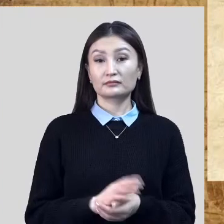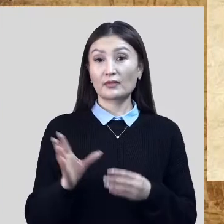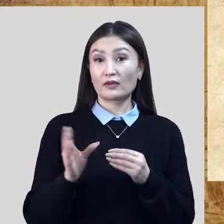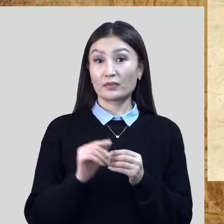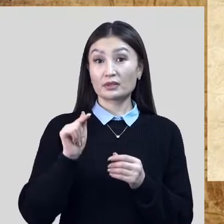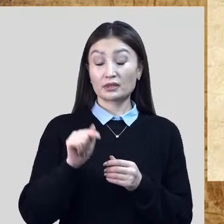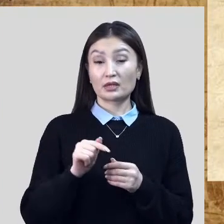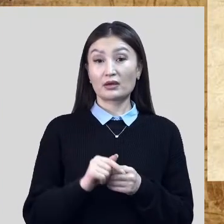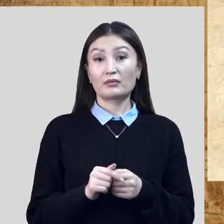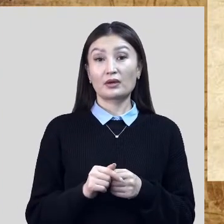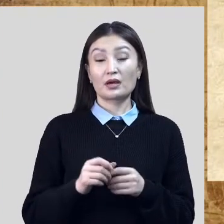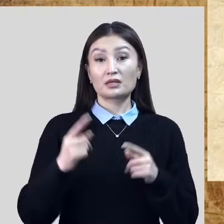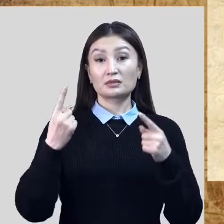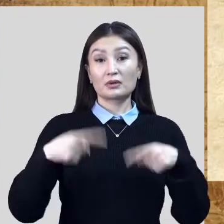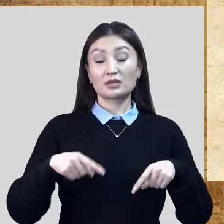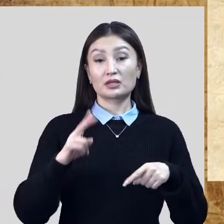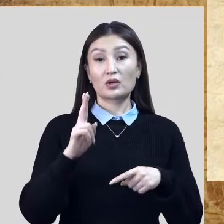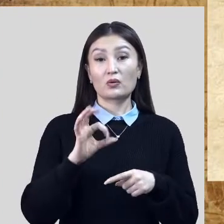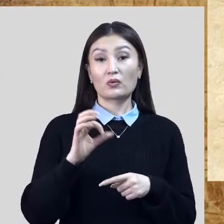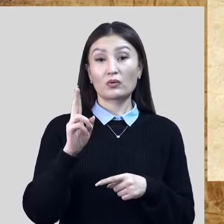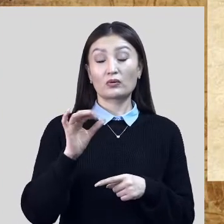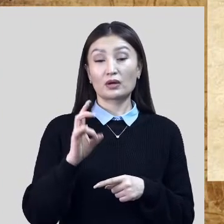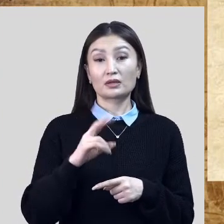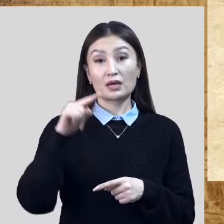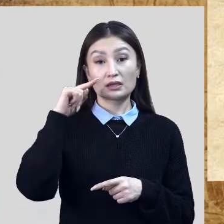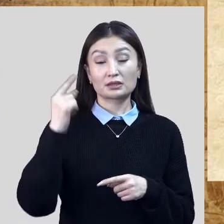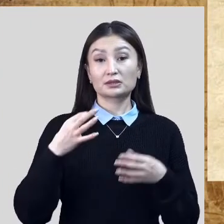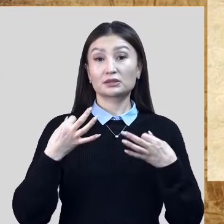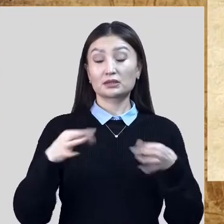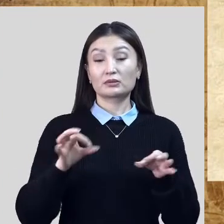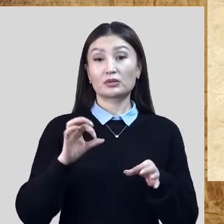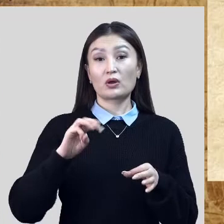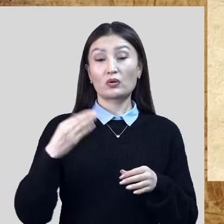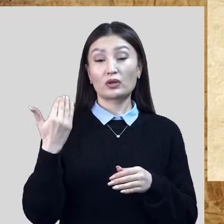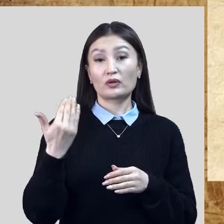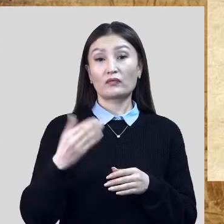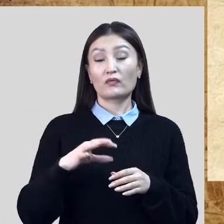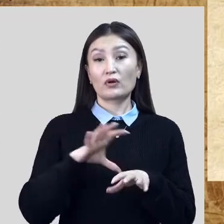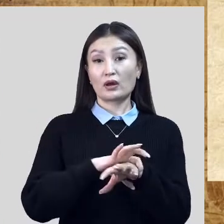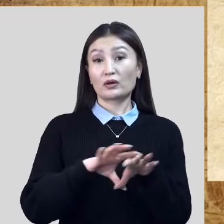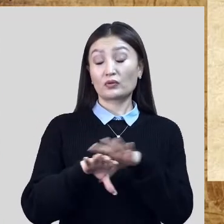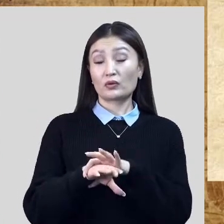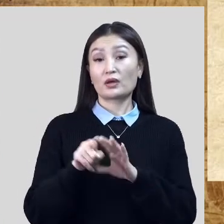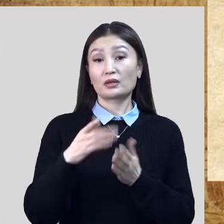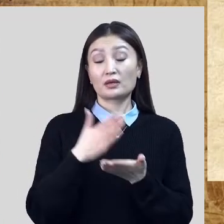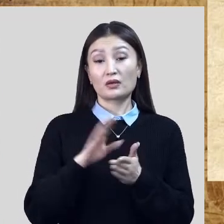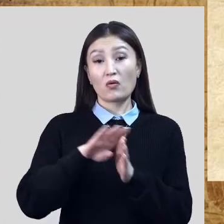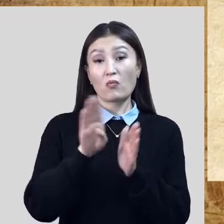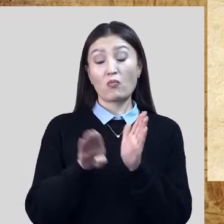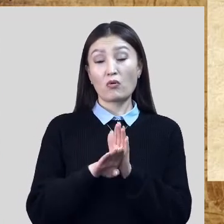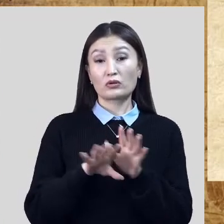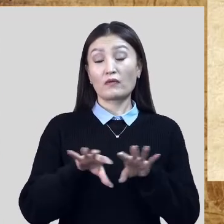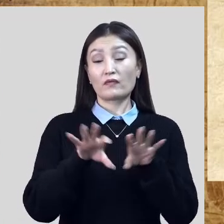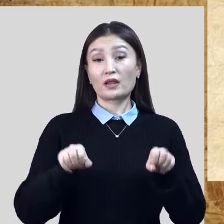Вместе с тем, хотя с падением Каканского ханства кыргызы освободились от его гнета, они оказались под властью